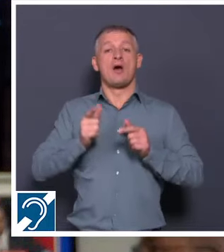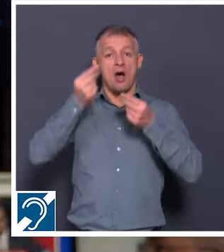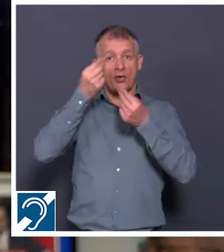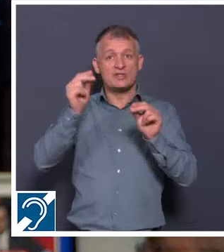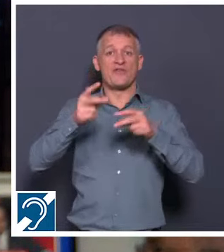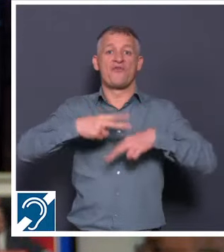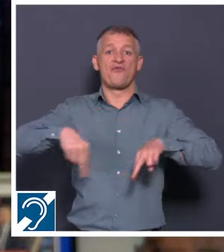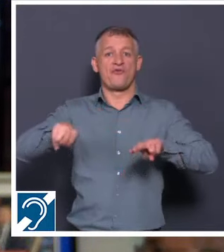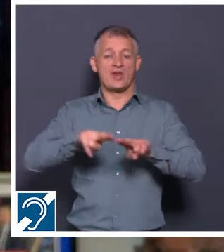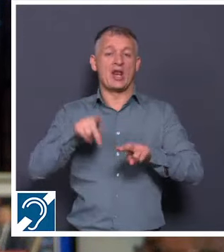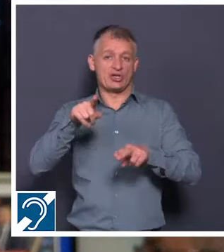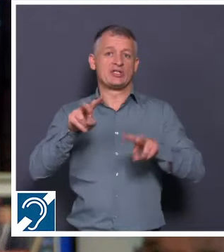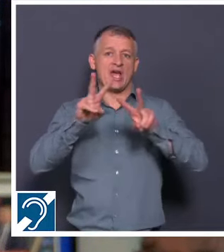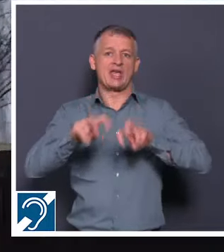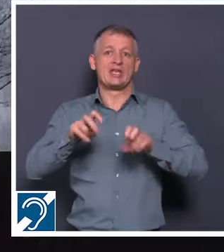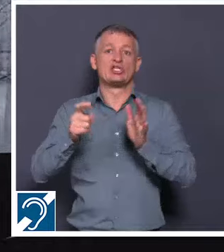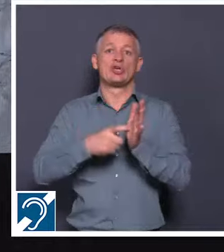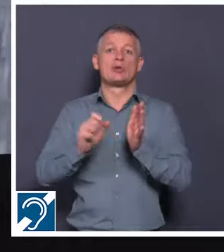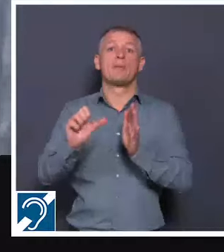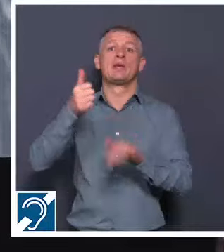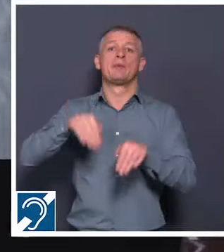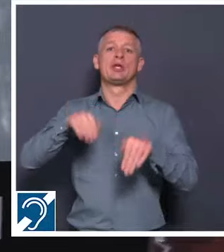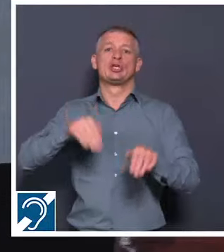a acestei anchete cerută de premier?